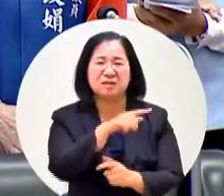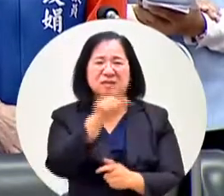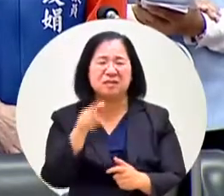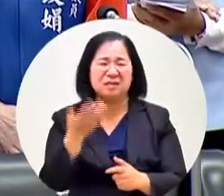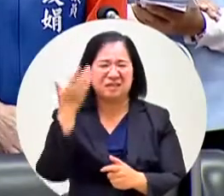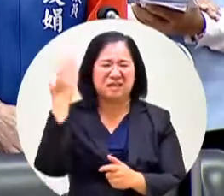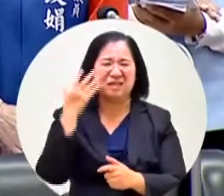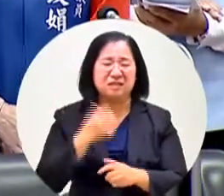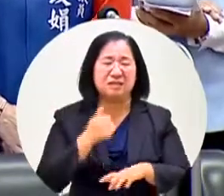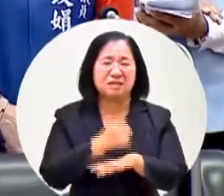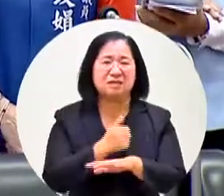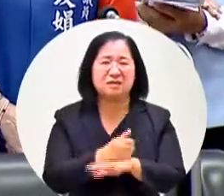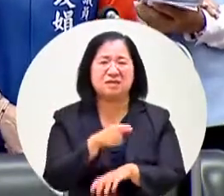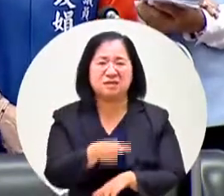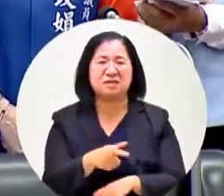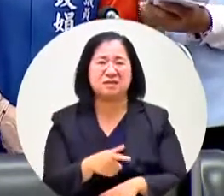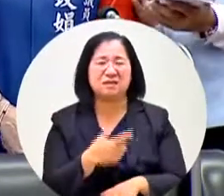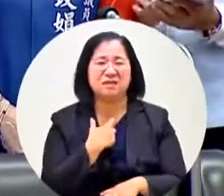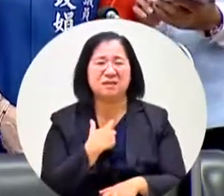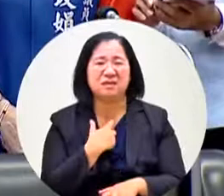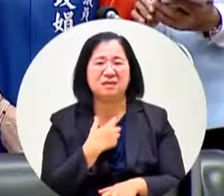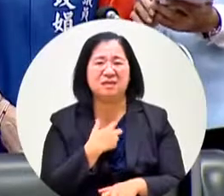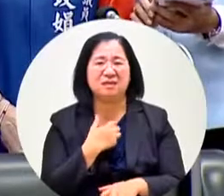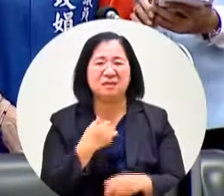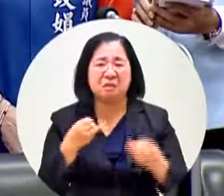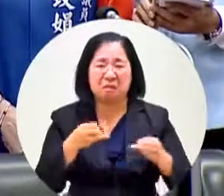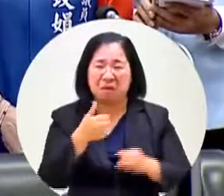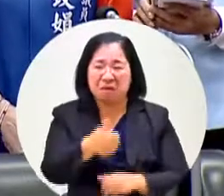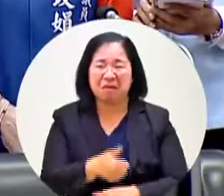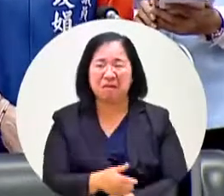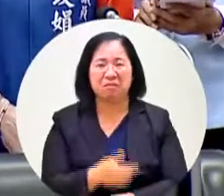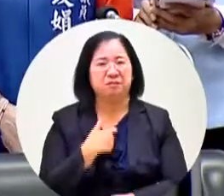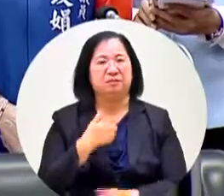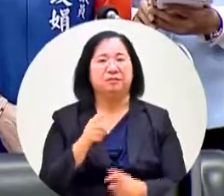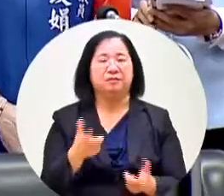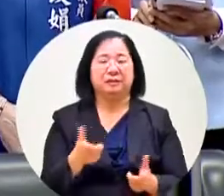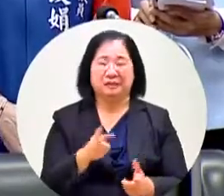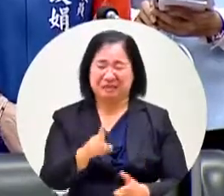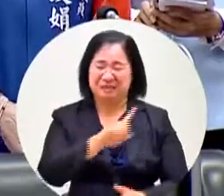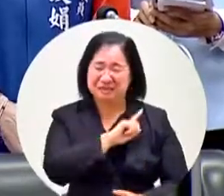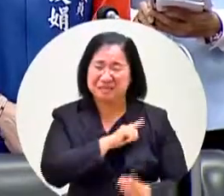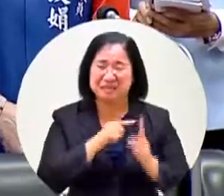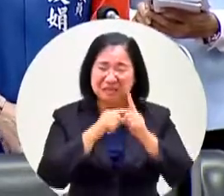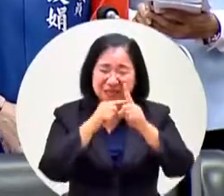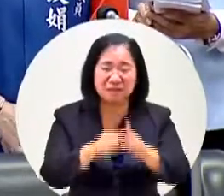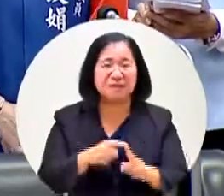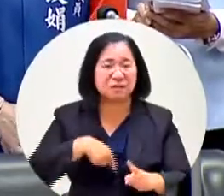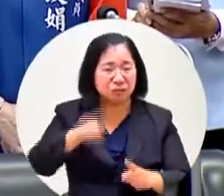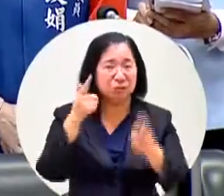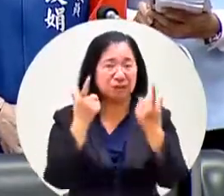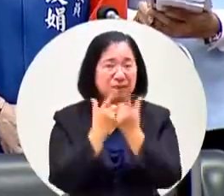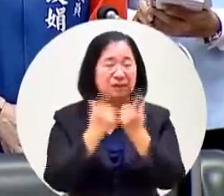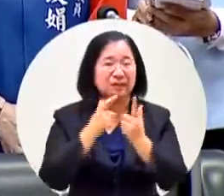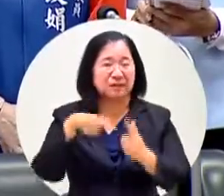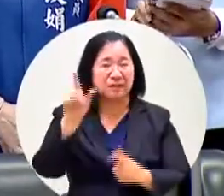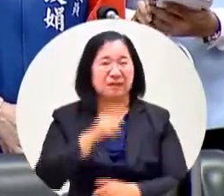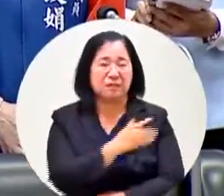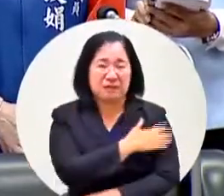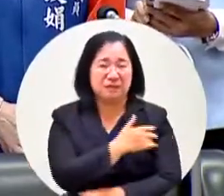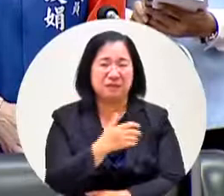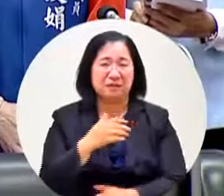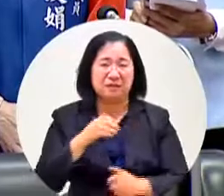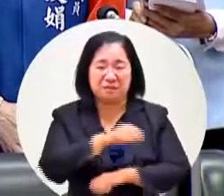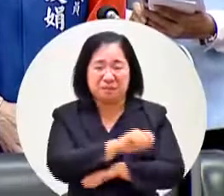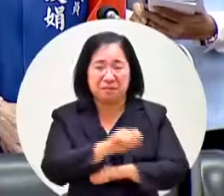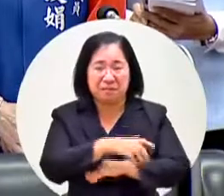做这个陈董事长到高雄来投资是弄起你挂浅草的丢啊不？大家都不知道你